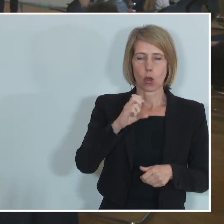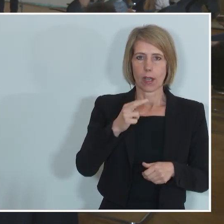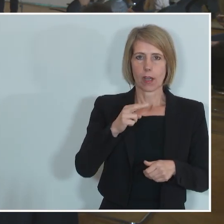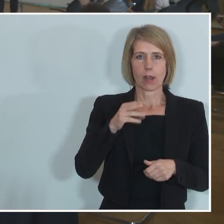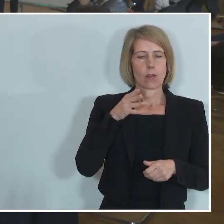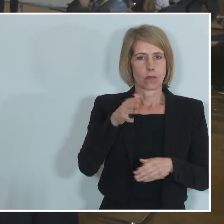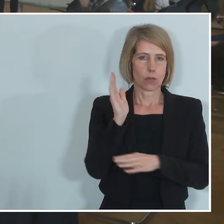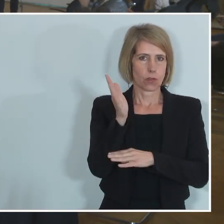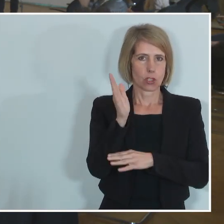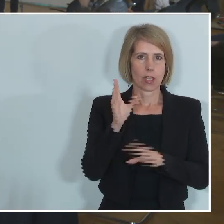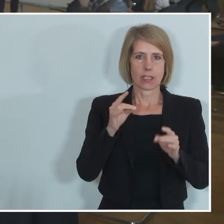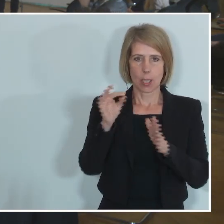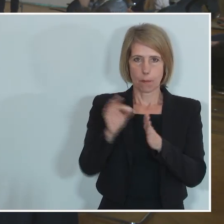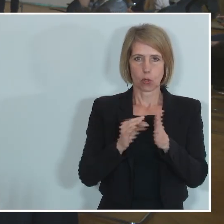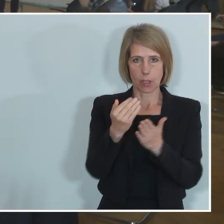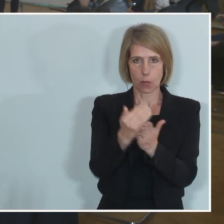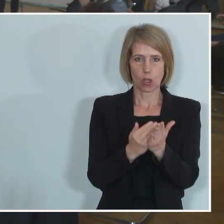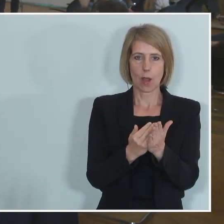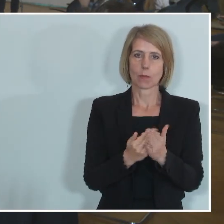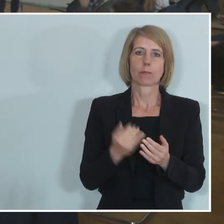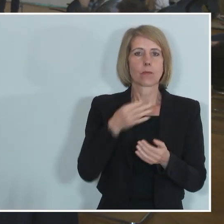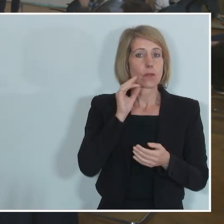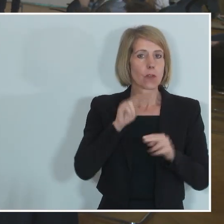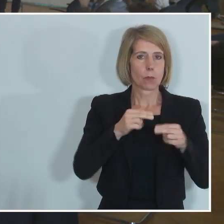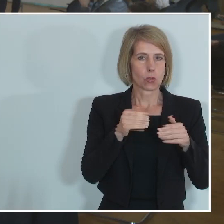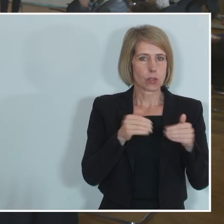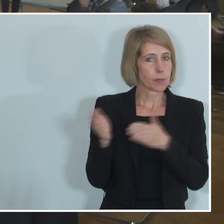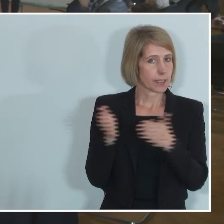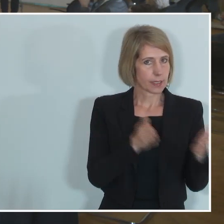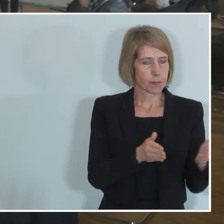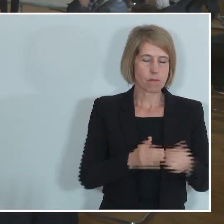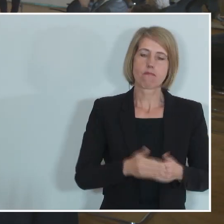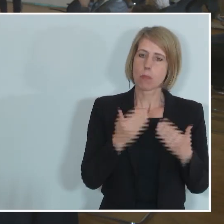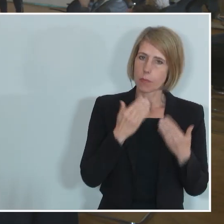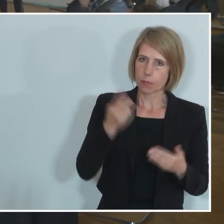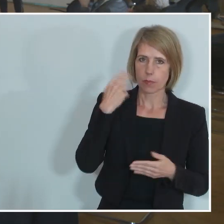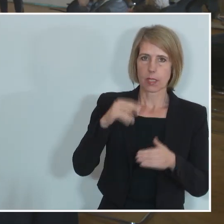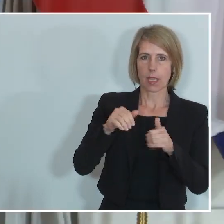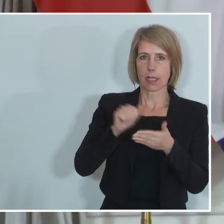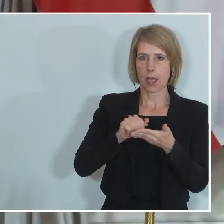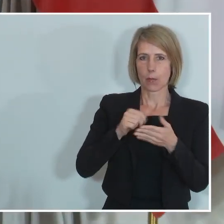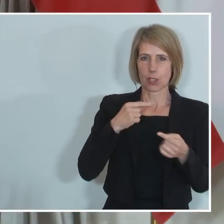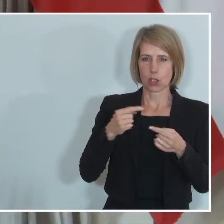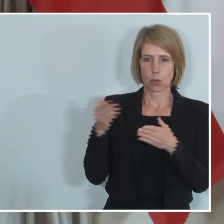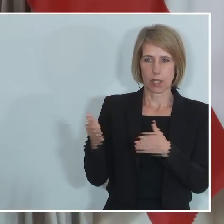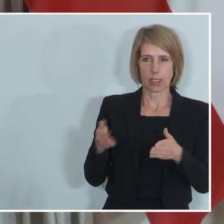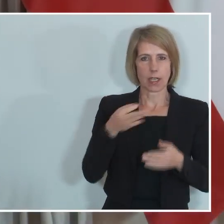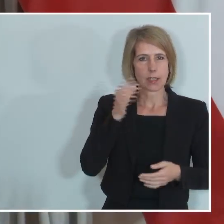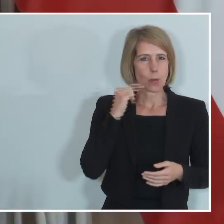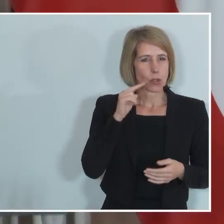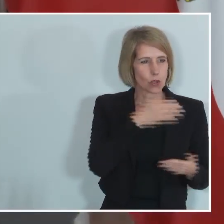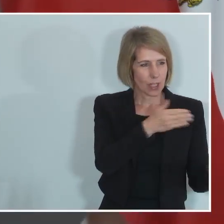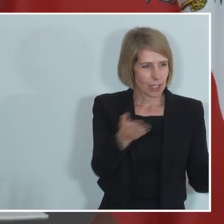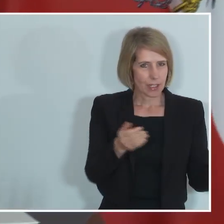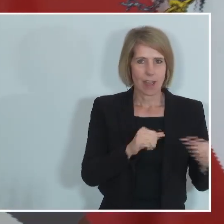besseren EU-Binnenmarkt vorstellen werden. Frau Bundesministerin, bitte. Vielen Dank, Herr Pressesprecher, meine sehr geehrten Damen und Herren. Ja, herzlich